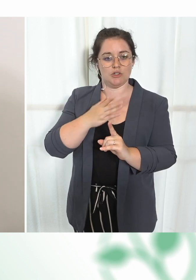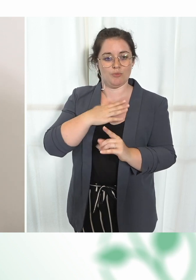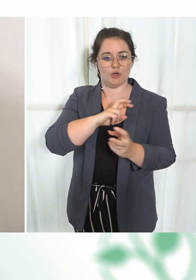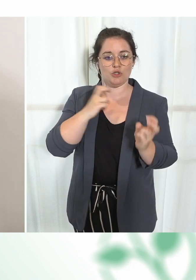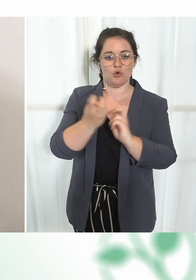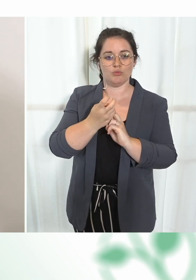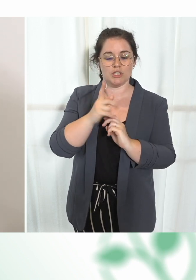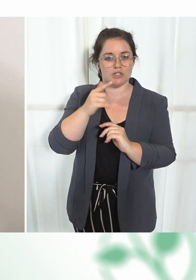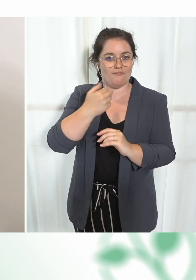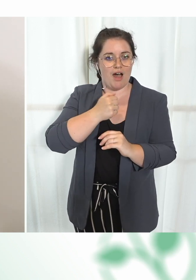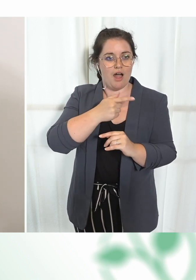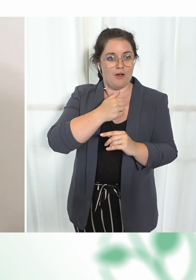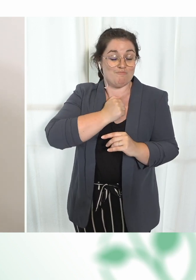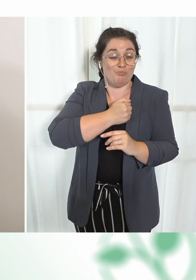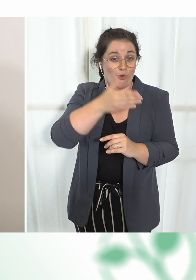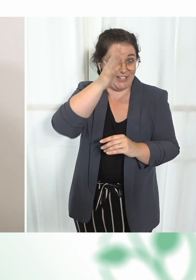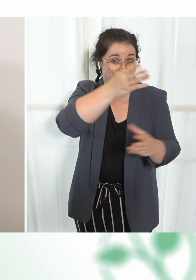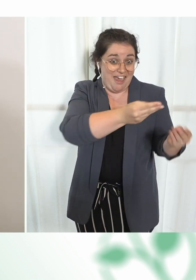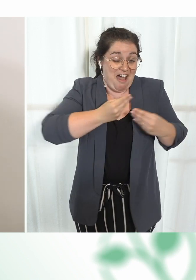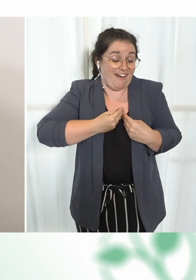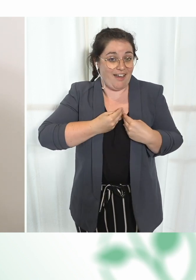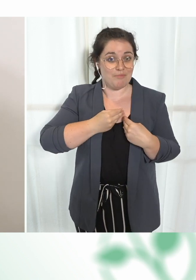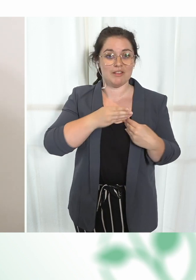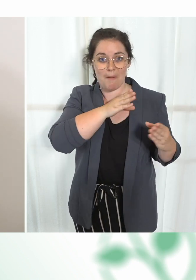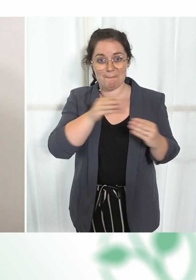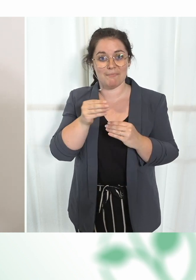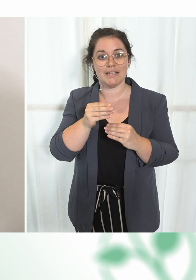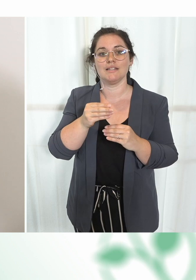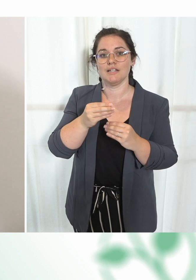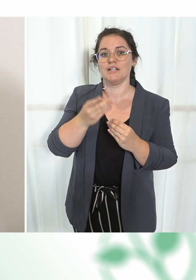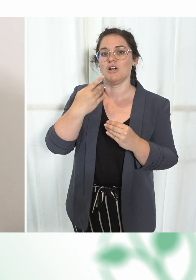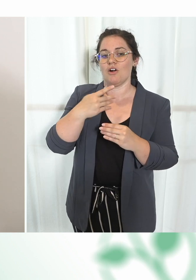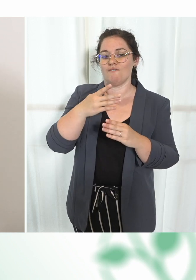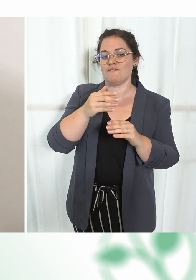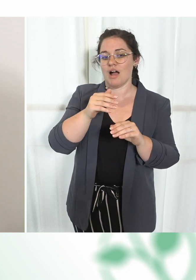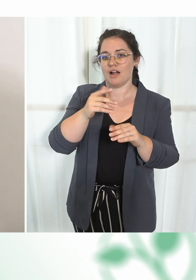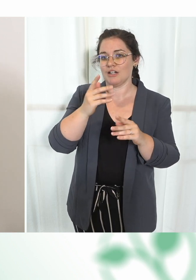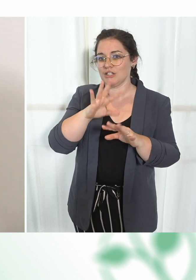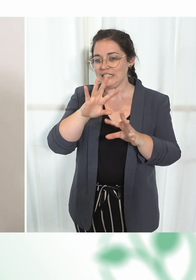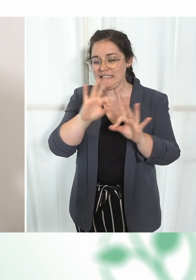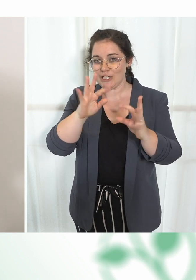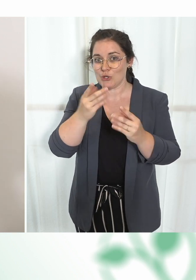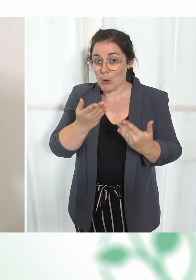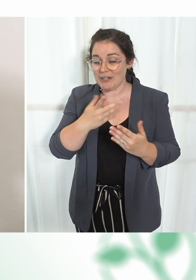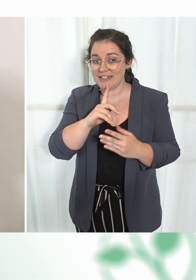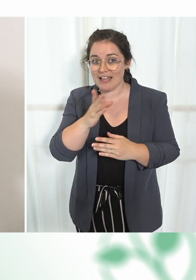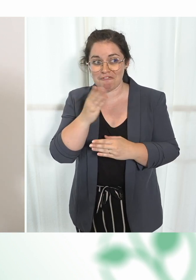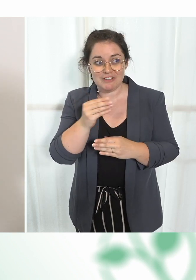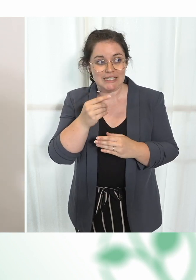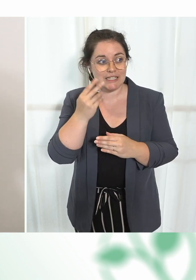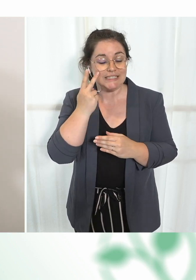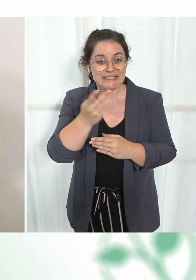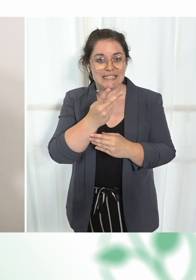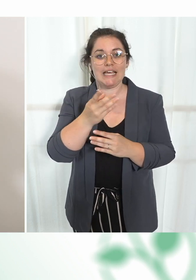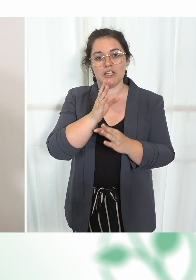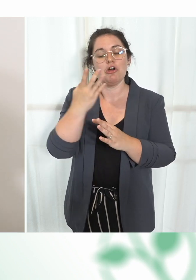IKEA mitbekommen hat und mit tollen Kollegen, die im Hintergrund mich sehr geprägt haben und wo ich mich freue, dass ich die heute wieder sehe, ist mir das sehr gut gelungen